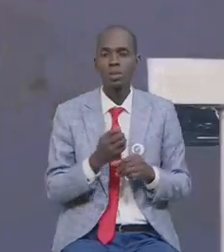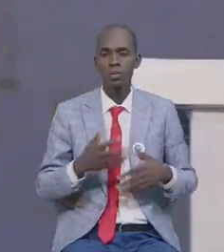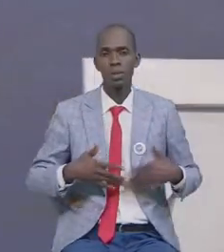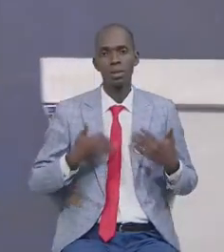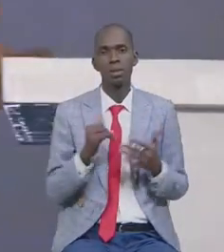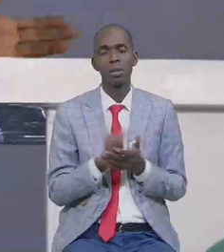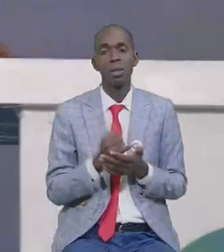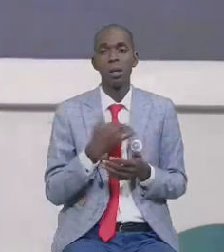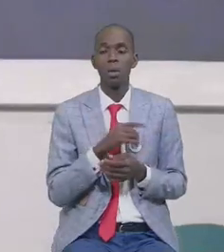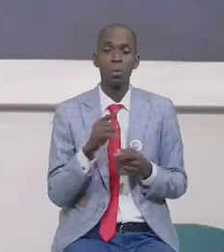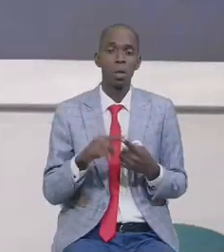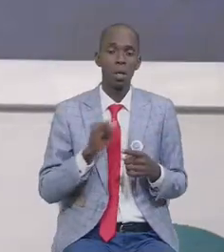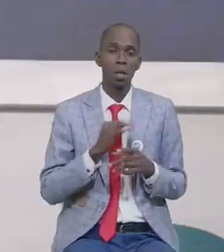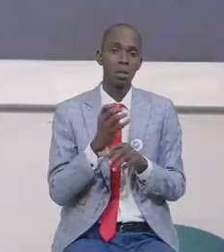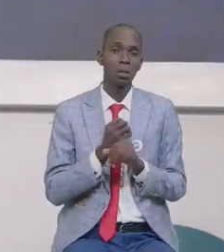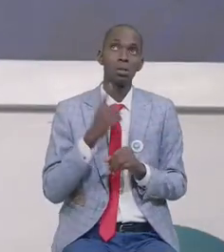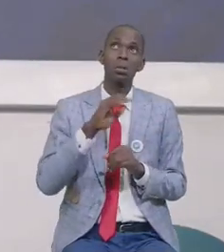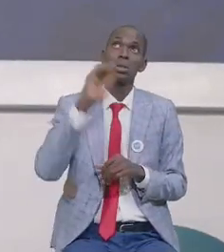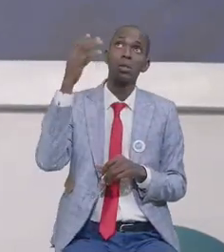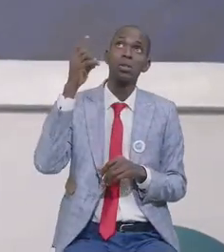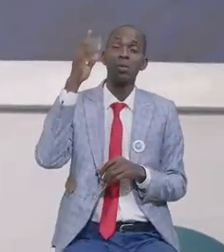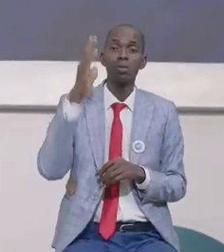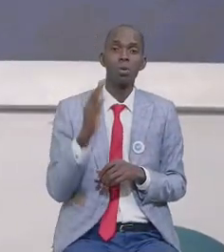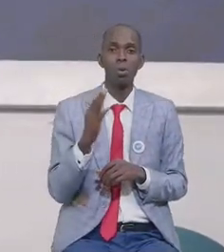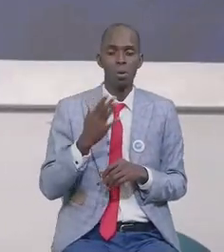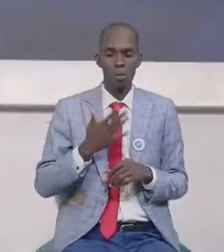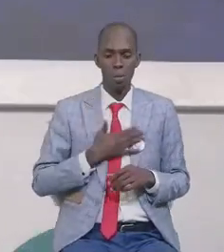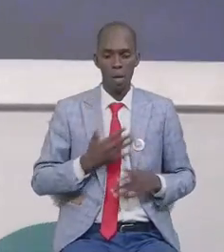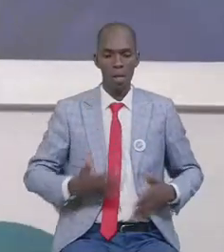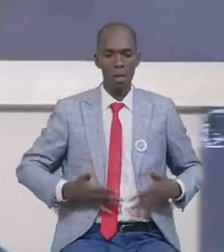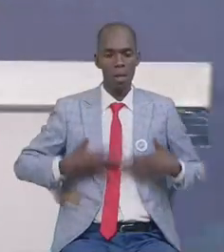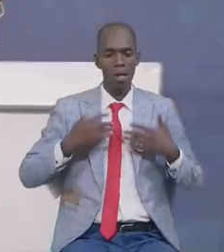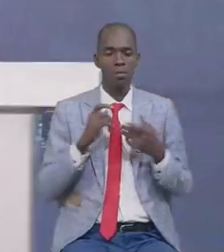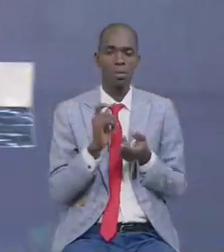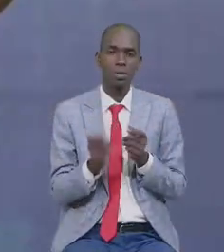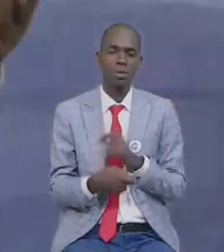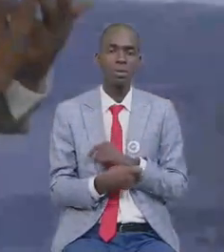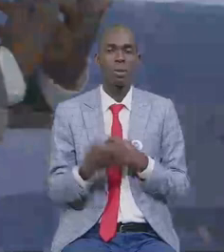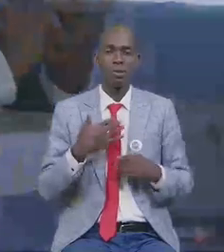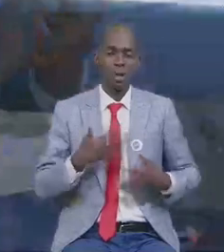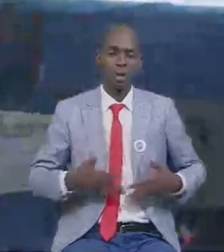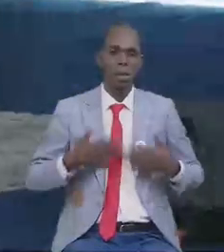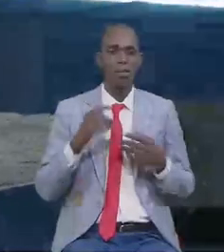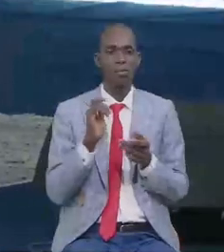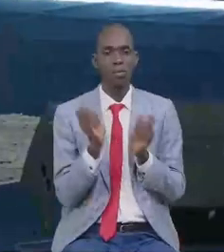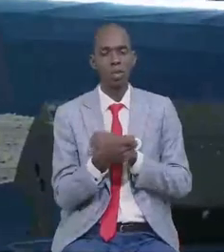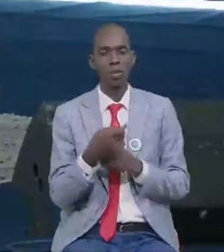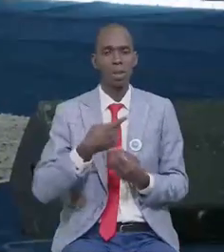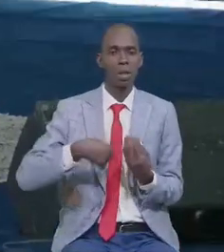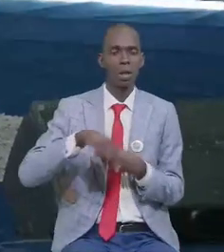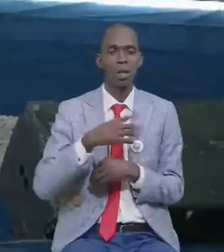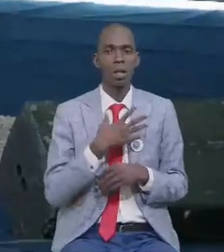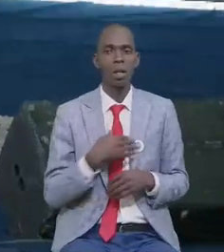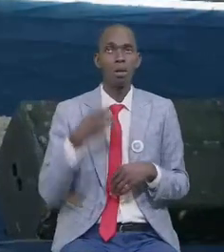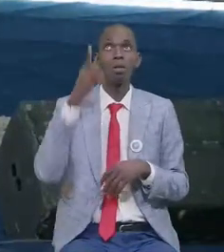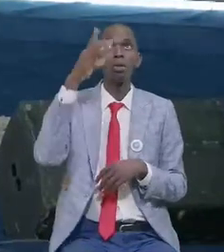Et quand je reçois la grâce de Dieu, ma vie change. Ma vie est transformée. Et Dieu a